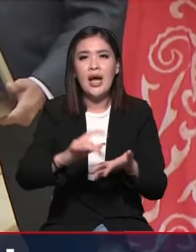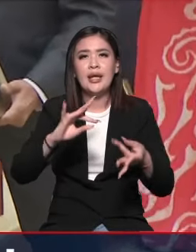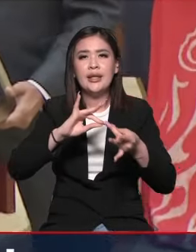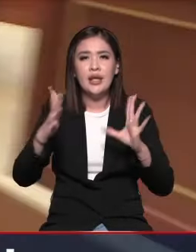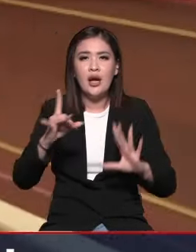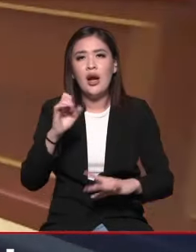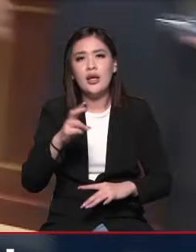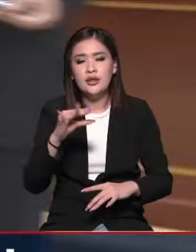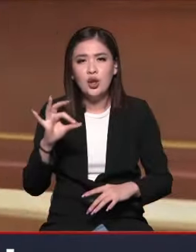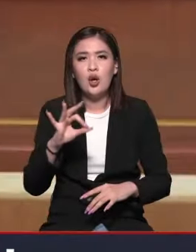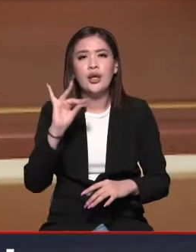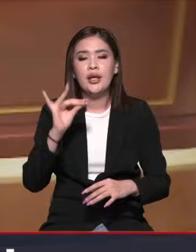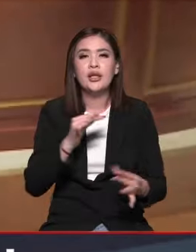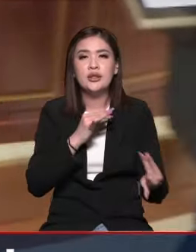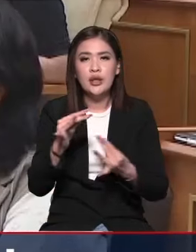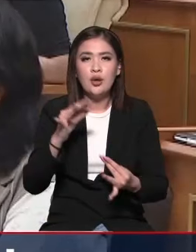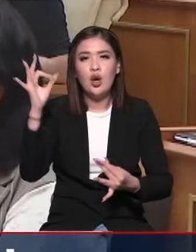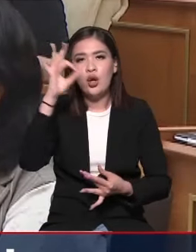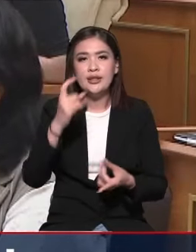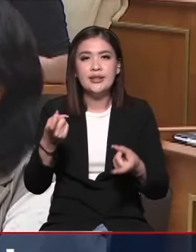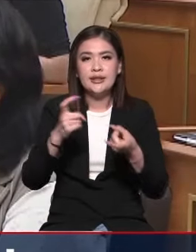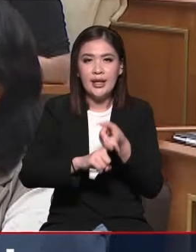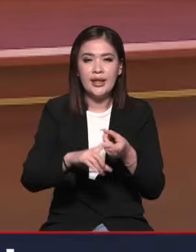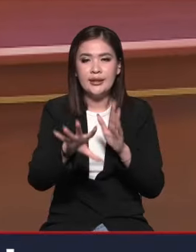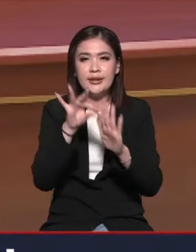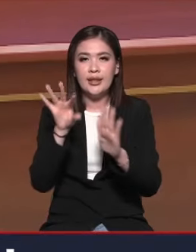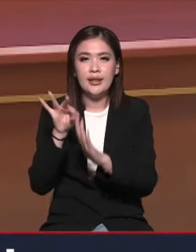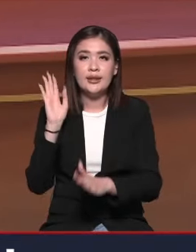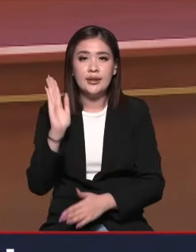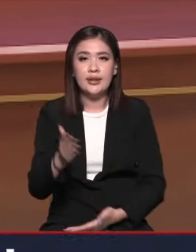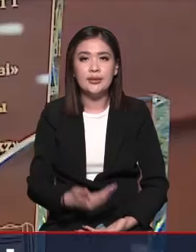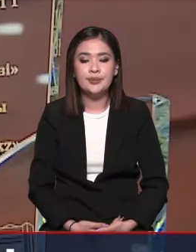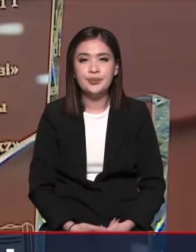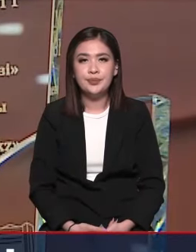интернет, радио және репортаж жанрына сәйкес іріктеледі.